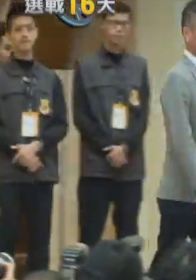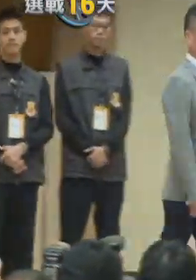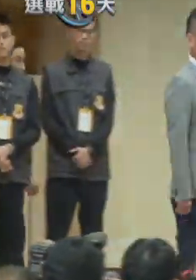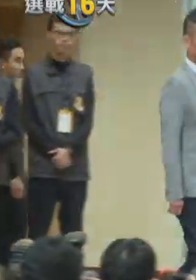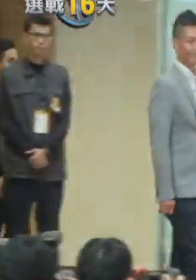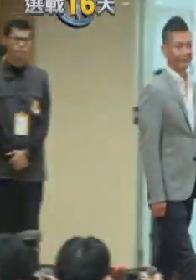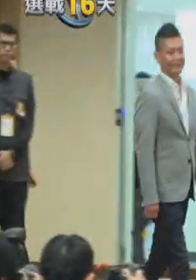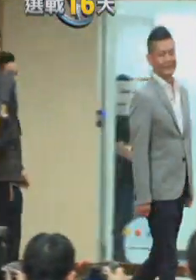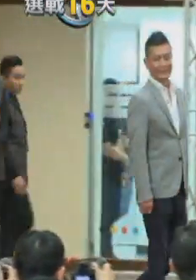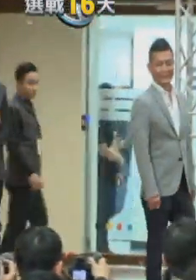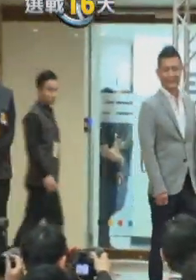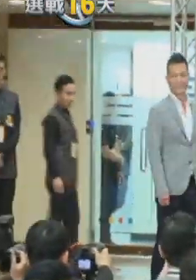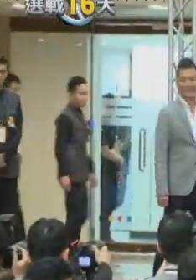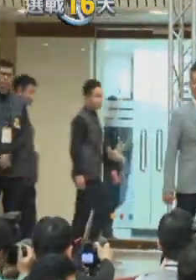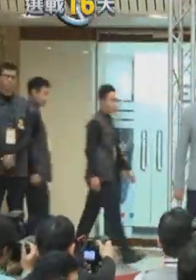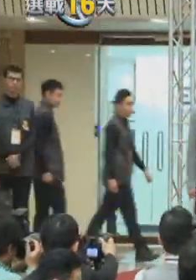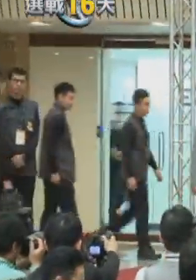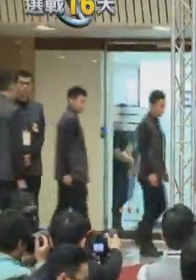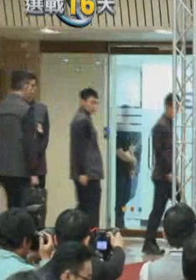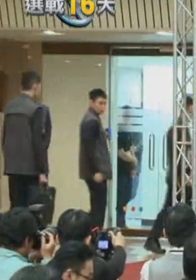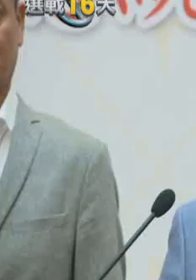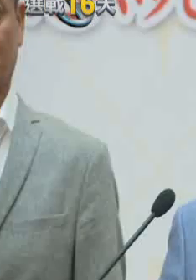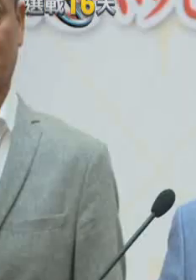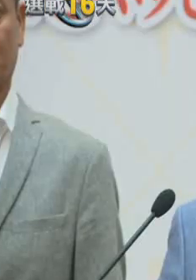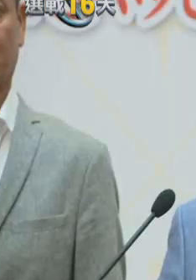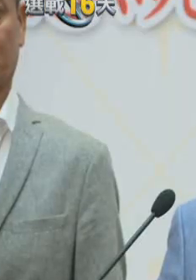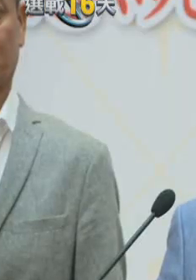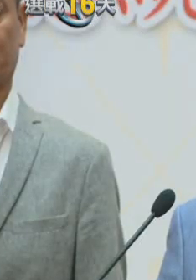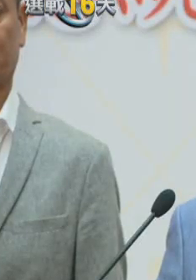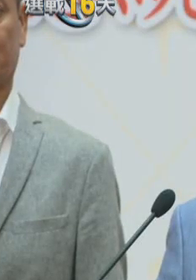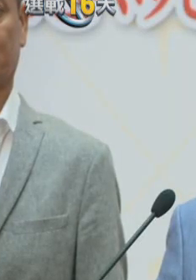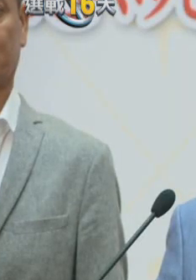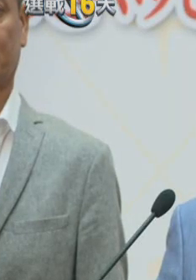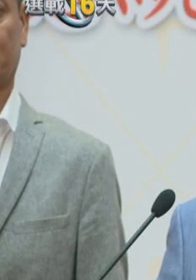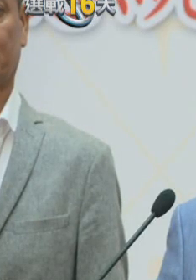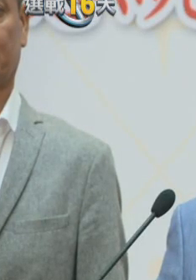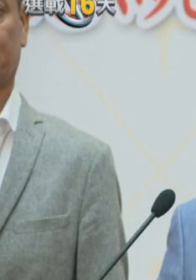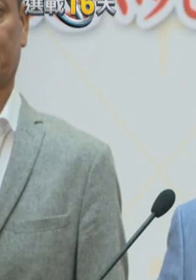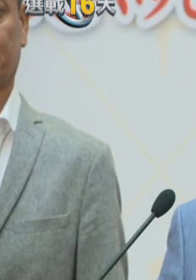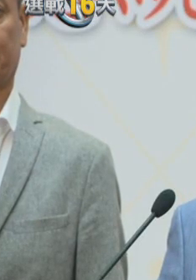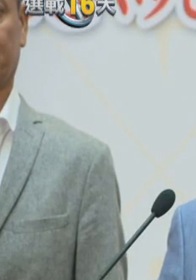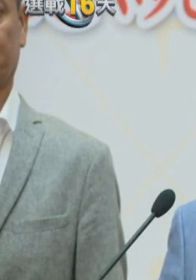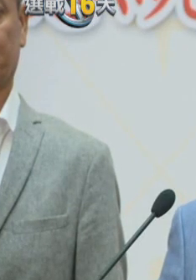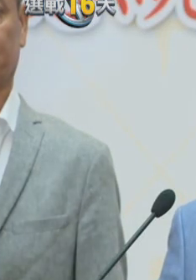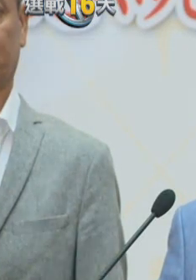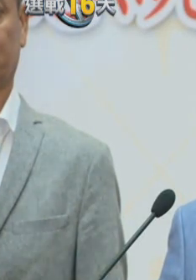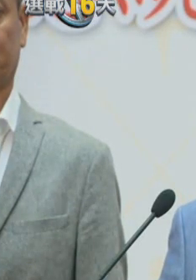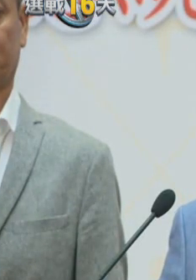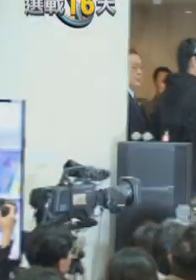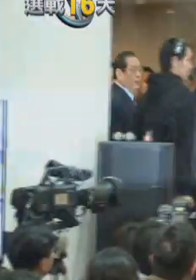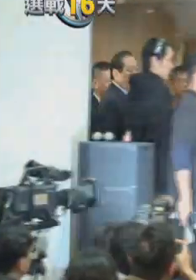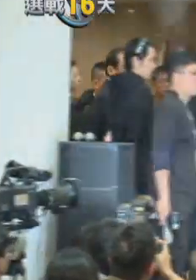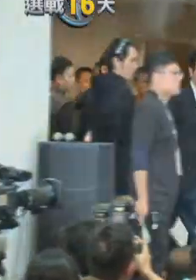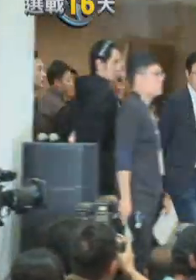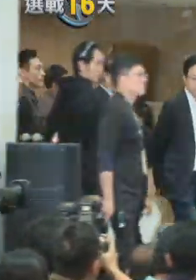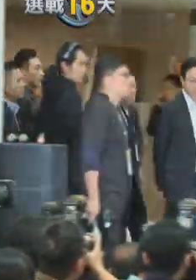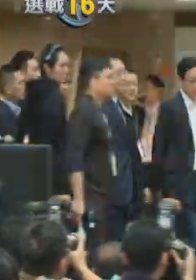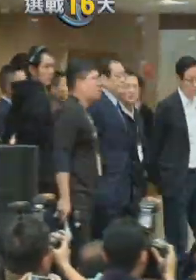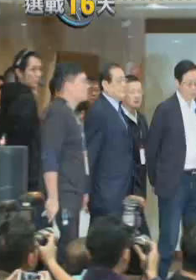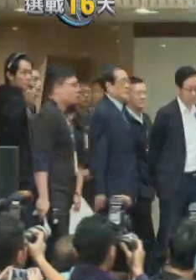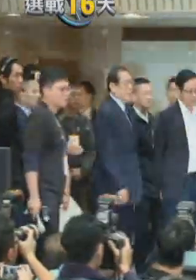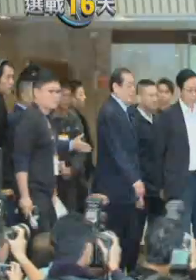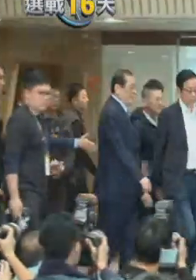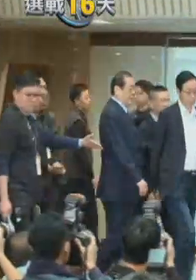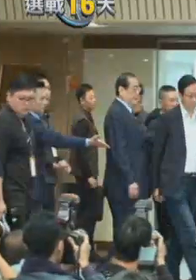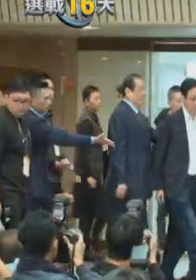亲民党候选人宋楚瑜持反对立场，要民进党不要用多数暴力强行通过。至于蓝营